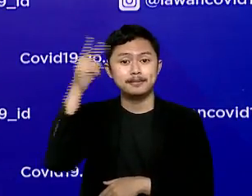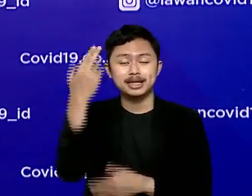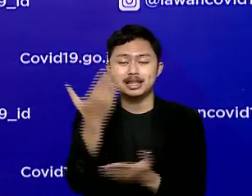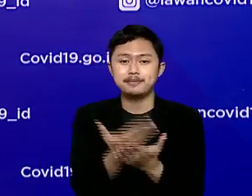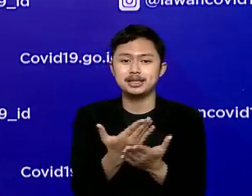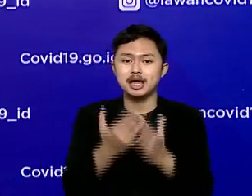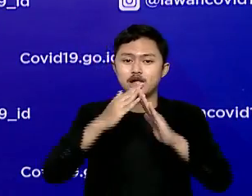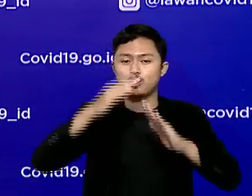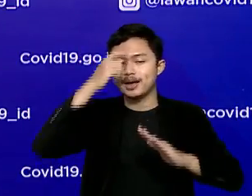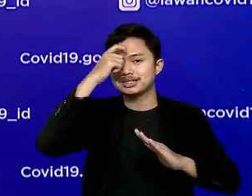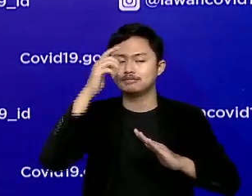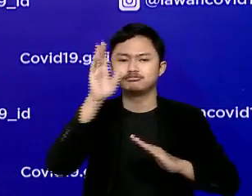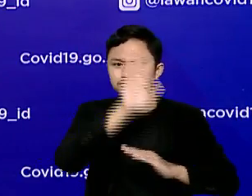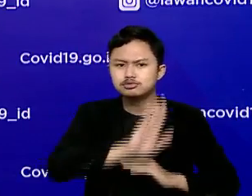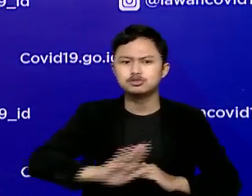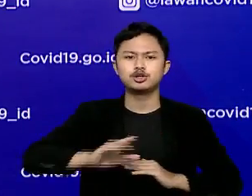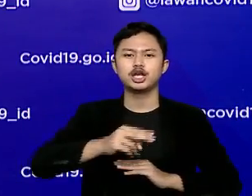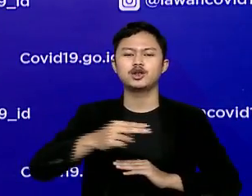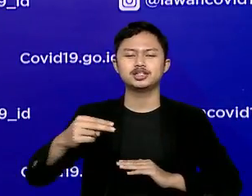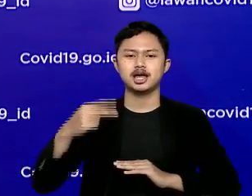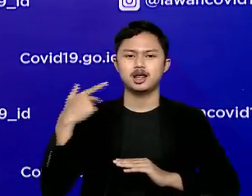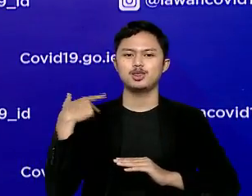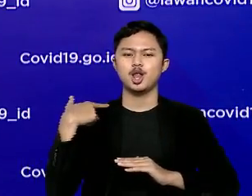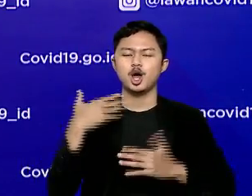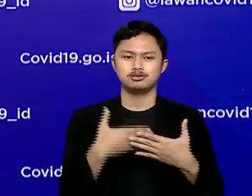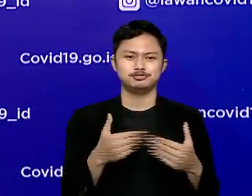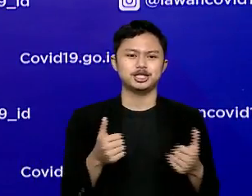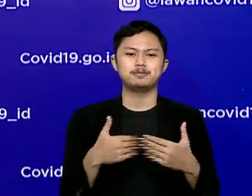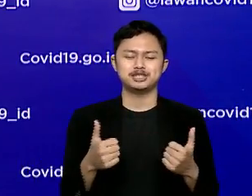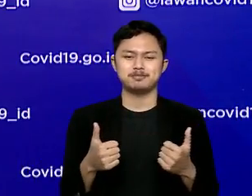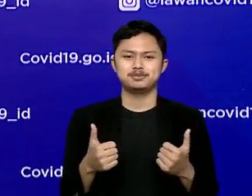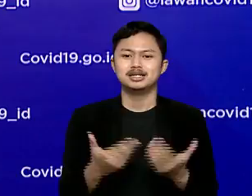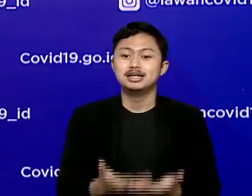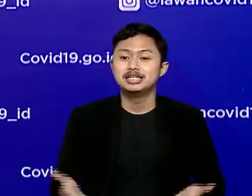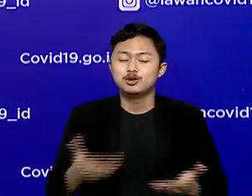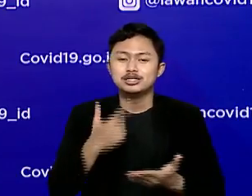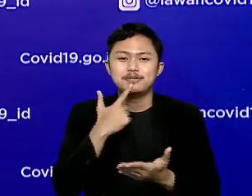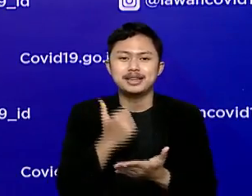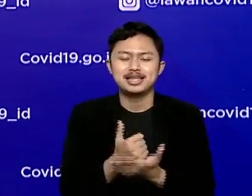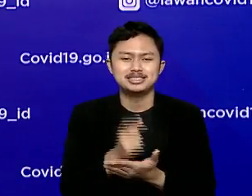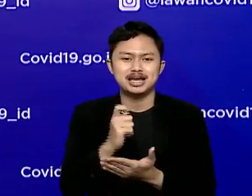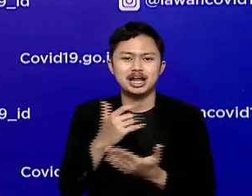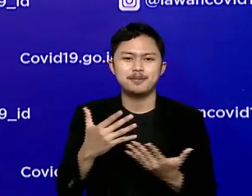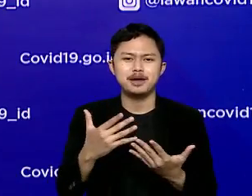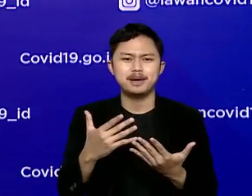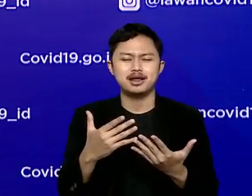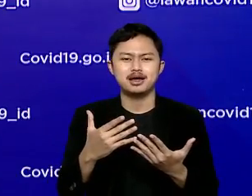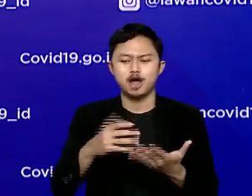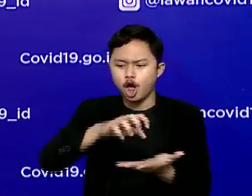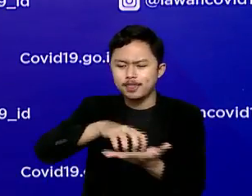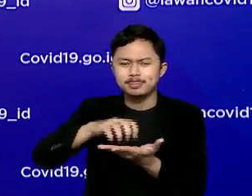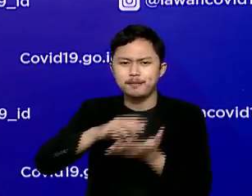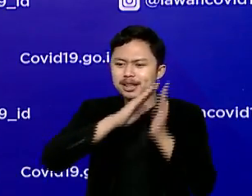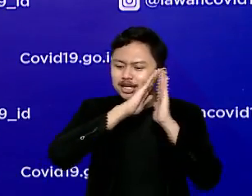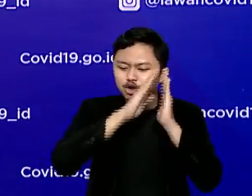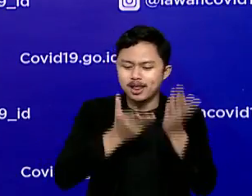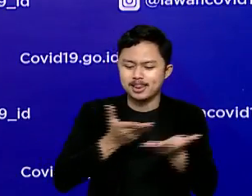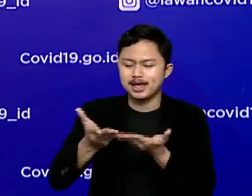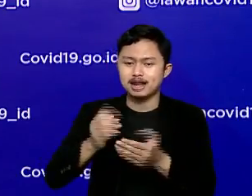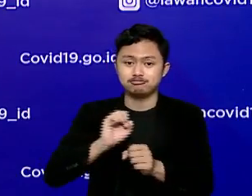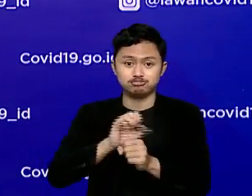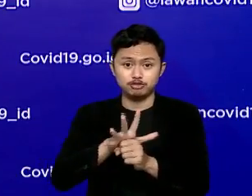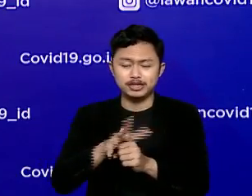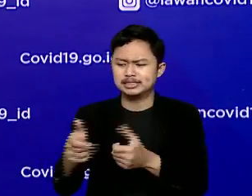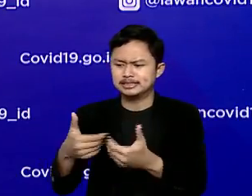rumah sakit di seluruh Indonesia untuk melakukan penyiapan langkah kontingensi, yaitu melakukan konversi tempat tidur untuk pelayanan